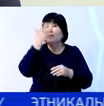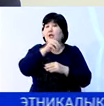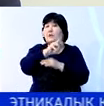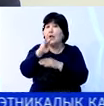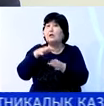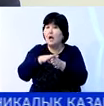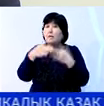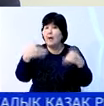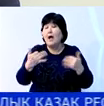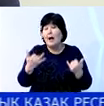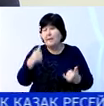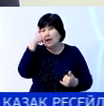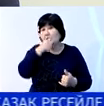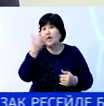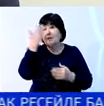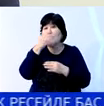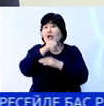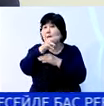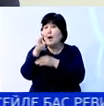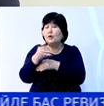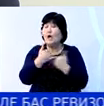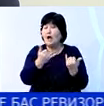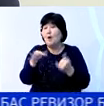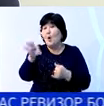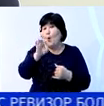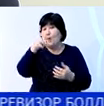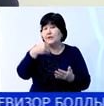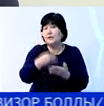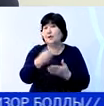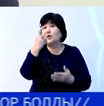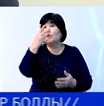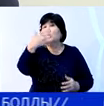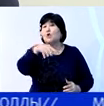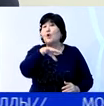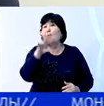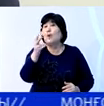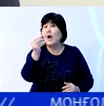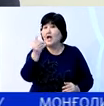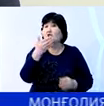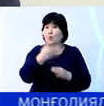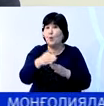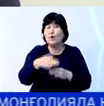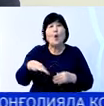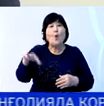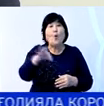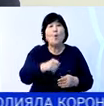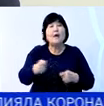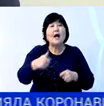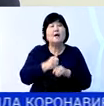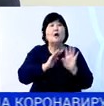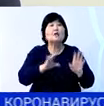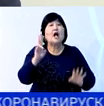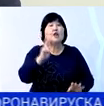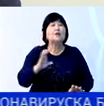етілген. Биылғы жылы бейне бақылаумен қамтамасыз етуге облыстық бюджеттен 250 миллион теңге қаржы бөлінді. Облыс әкімінің орынбасары